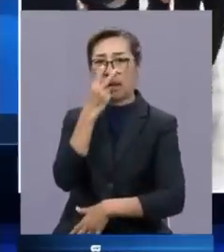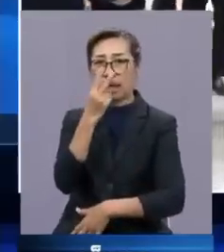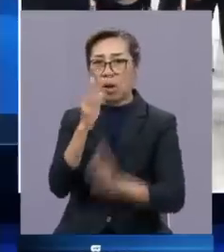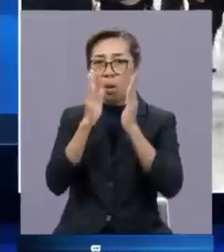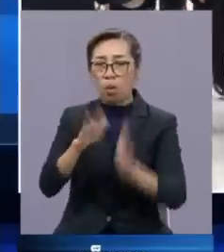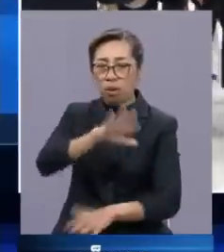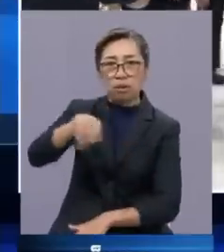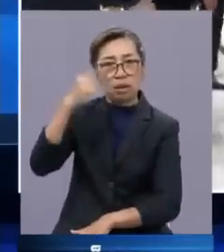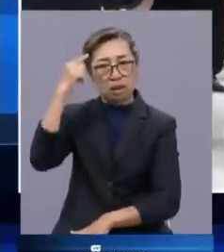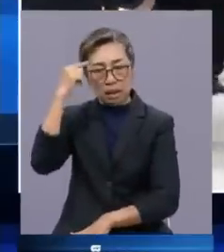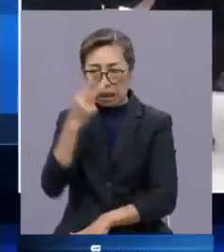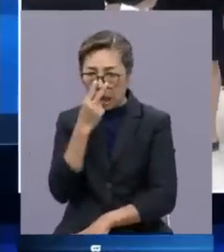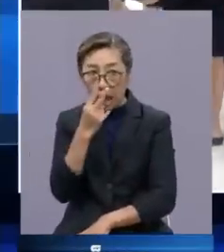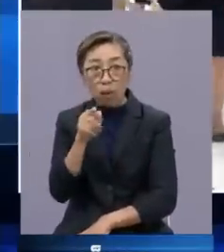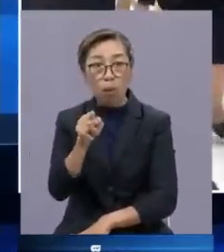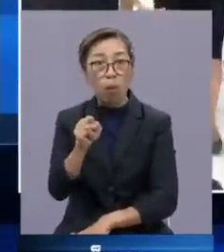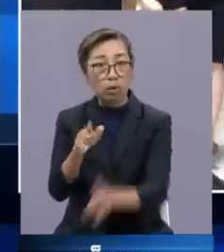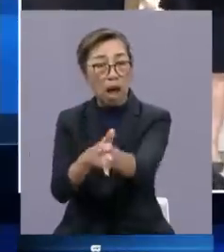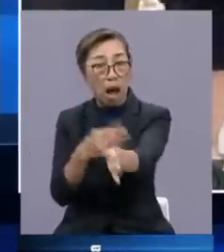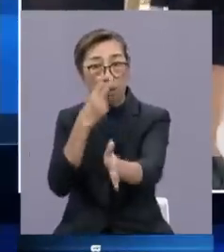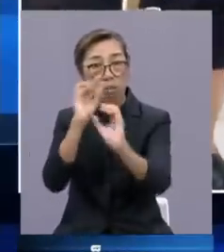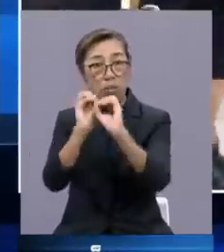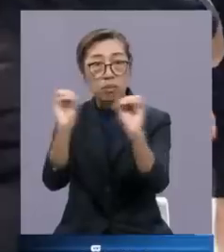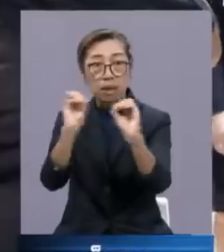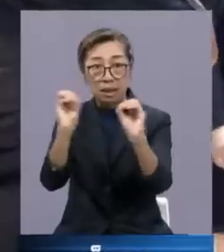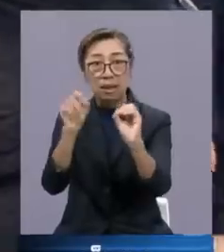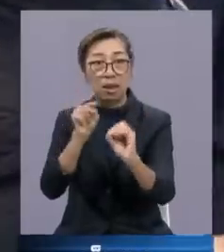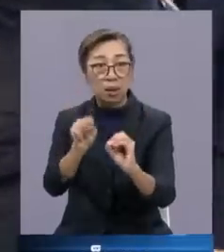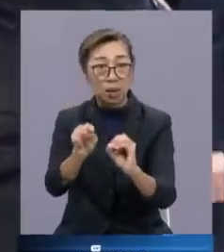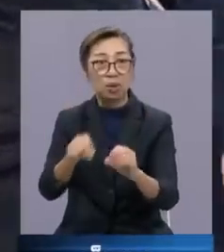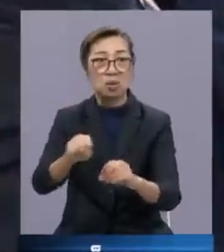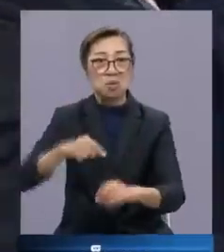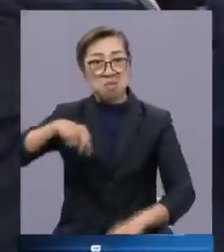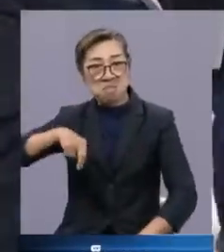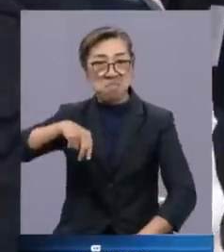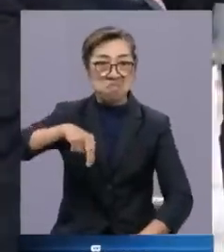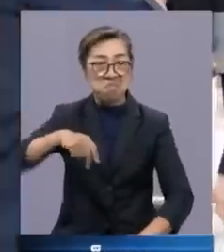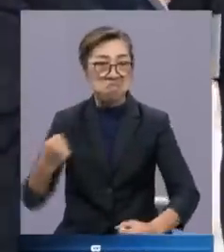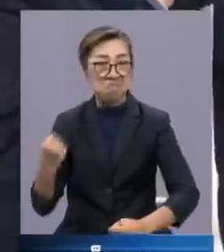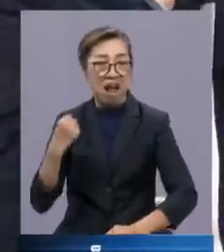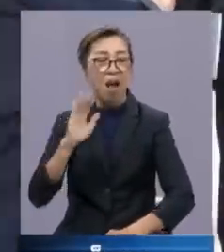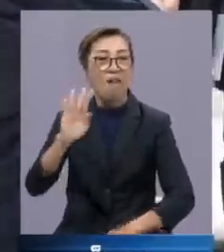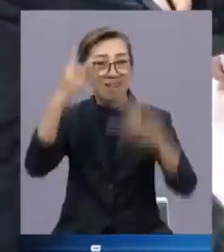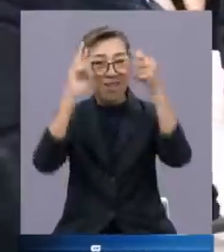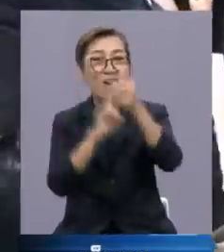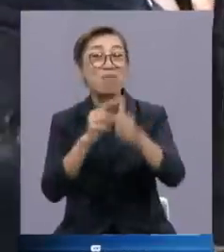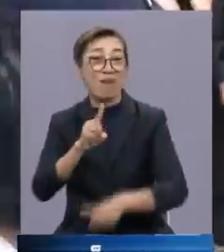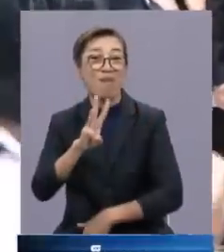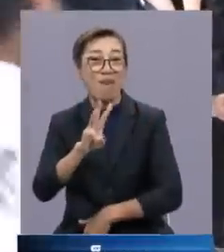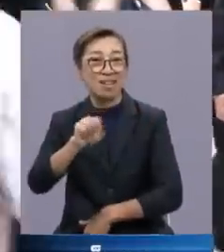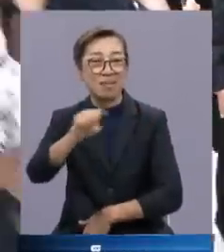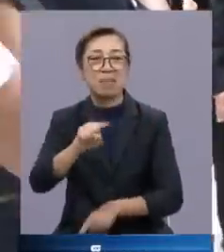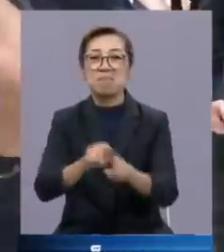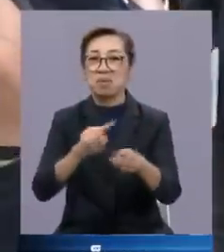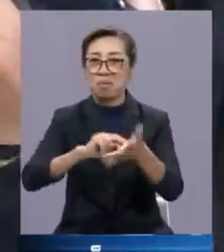คนก็โอ้โห นี ่ไม่เห็นภาพนี้มาสักพักแล้วนะกับการเดินแบบคล่องๆของพลเอกประวิตรอ่ะ สสป้ายแดง